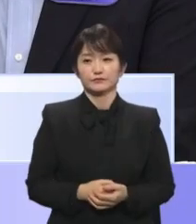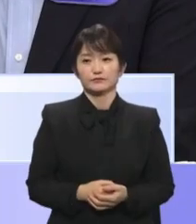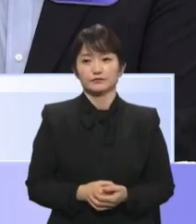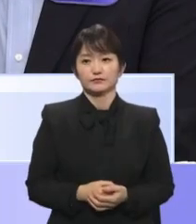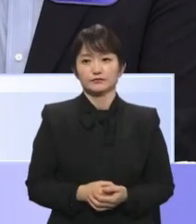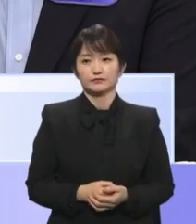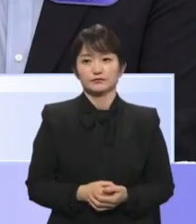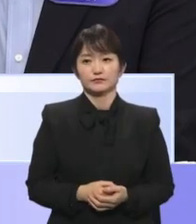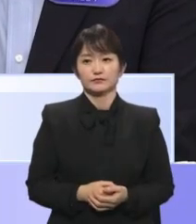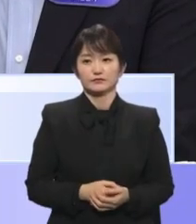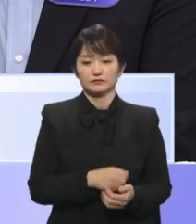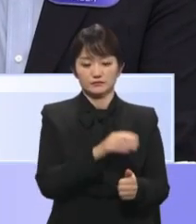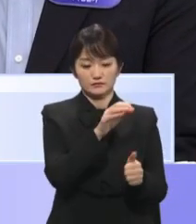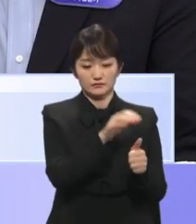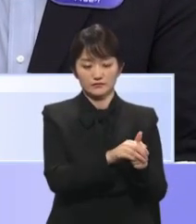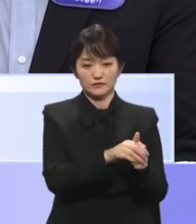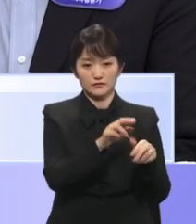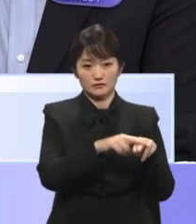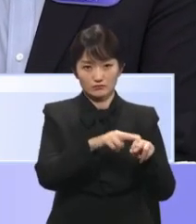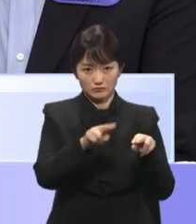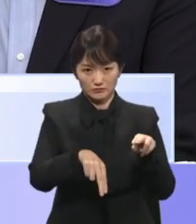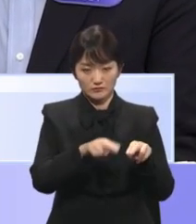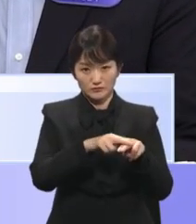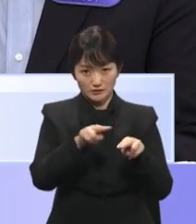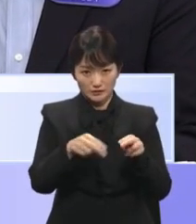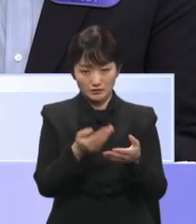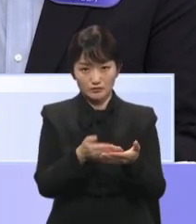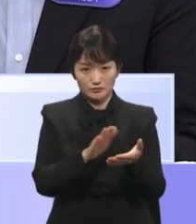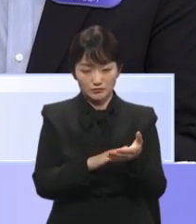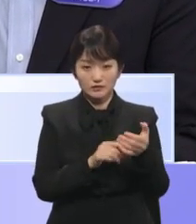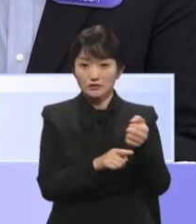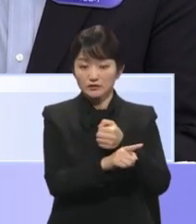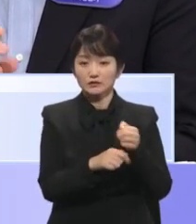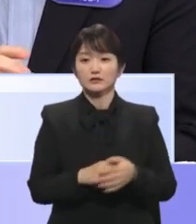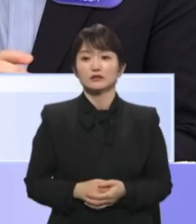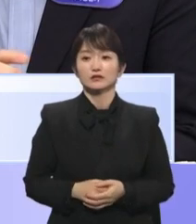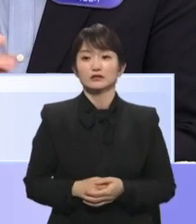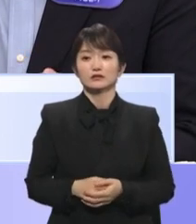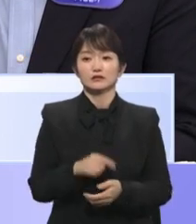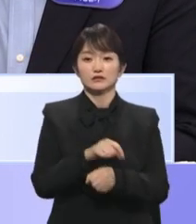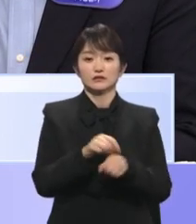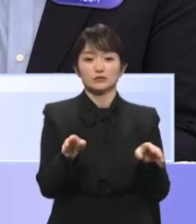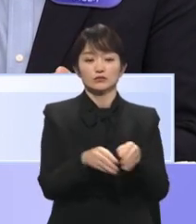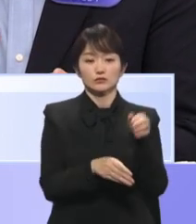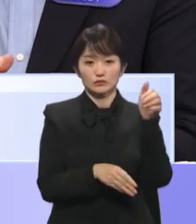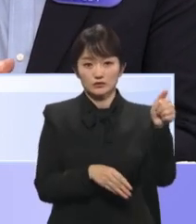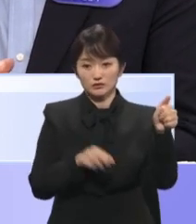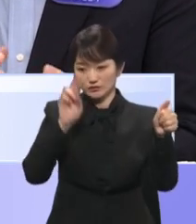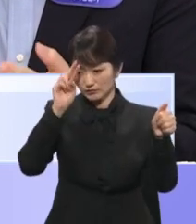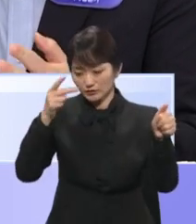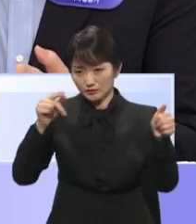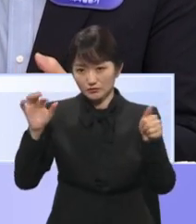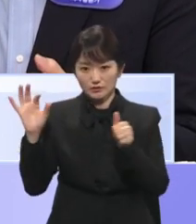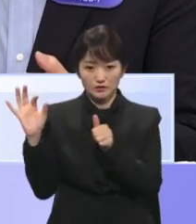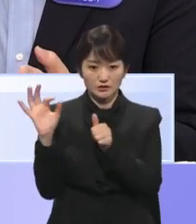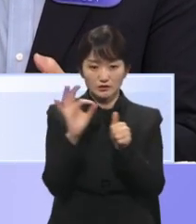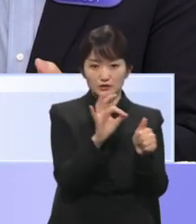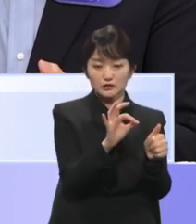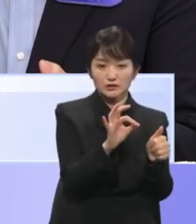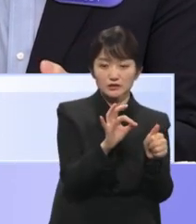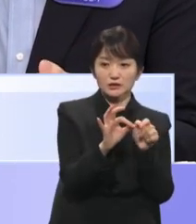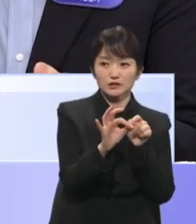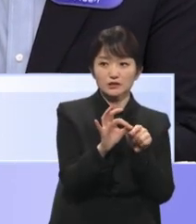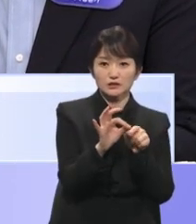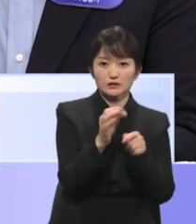그만두는 것이 혁신의 시작이다 그래고 그래서 그만뒀는데 그다음에 인선 할 때 사무총장을 박대출 의원 시킨다고 먼저 이제 좀 얘기를 했다가 그게